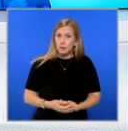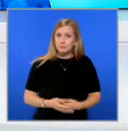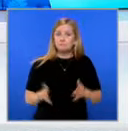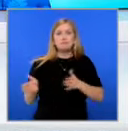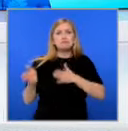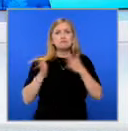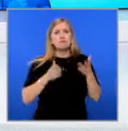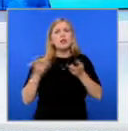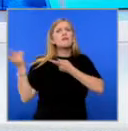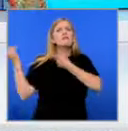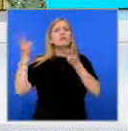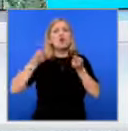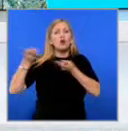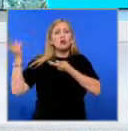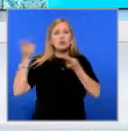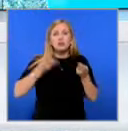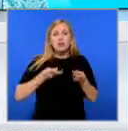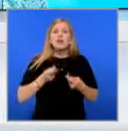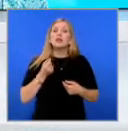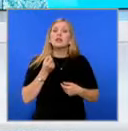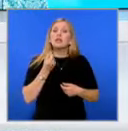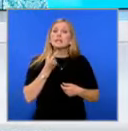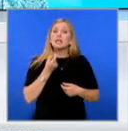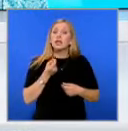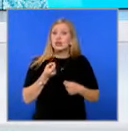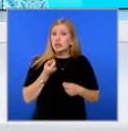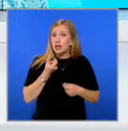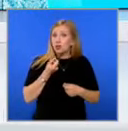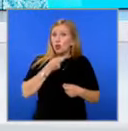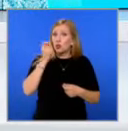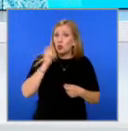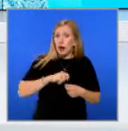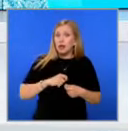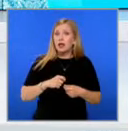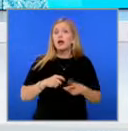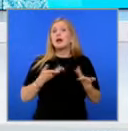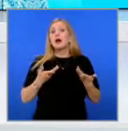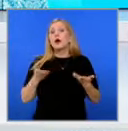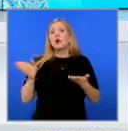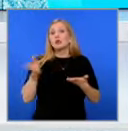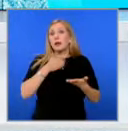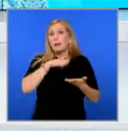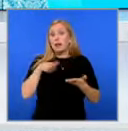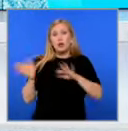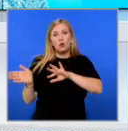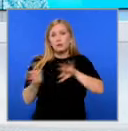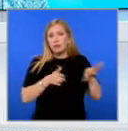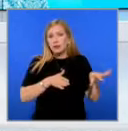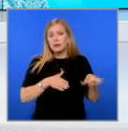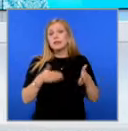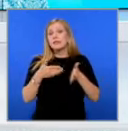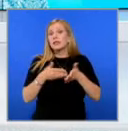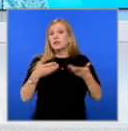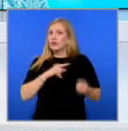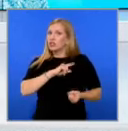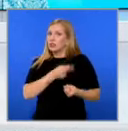вносът на украинско зърно отново е разрешен депутатите отмениха забраната със 120 гласа за заради това обаче ще бъде